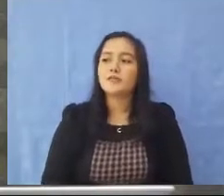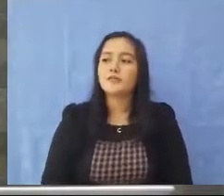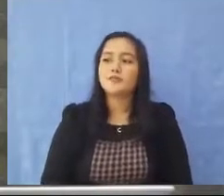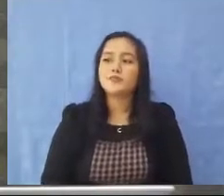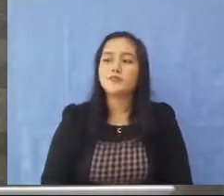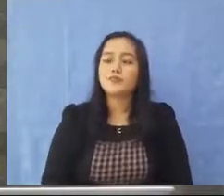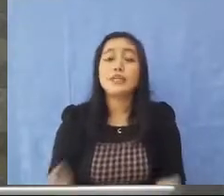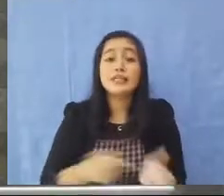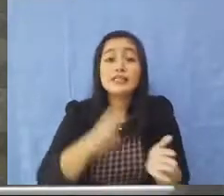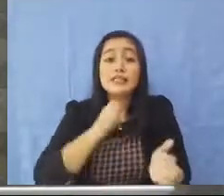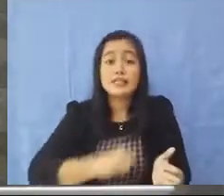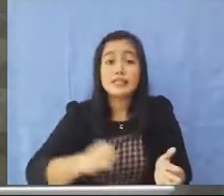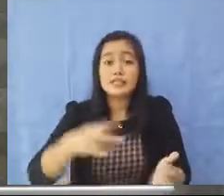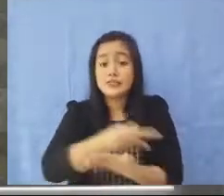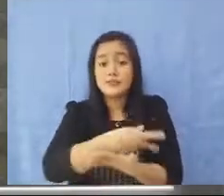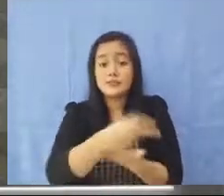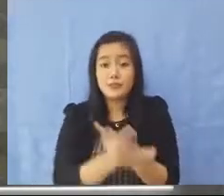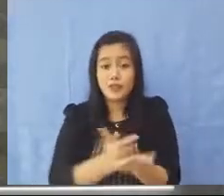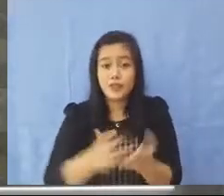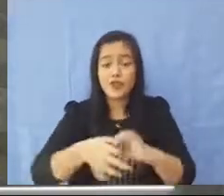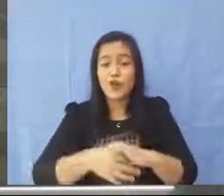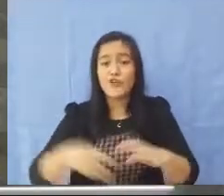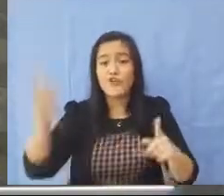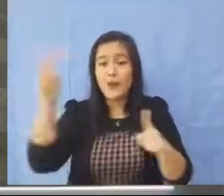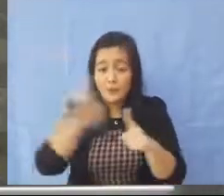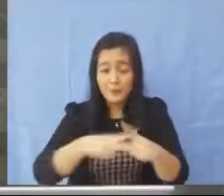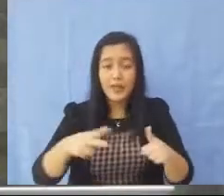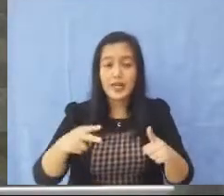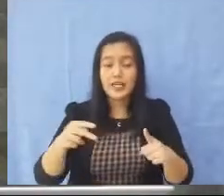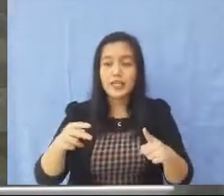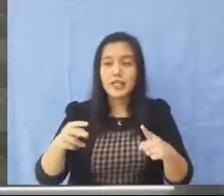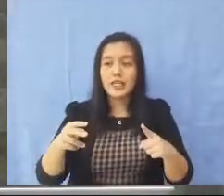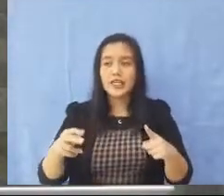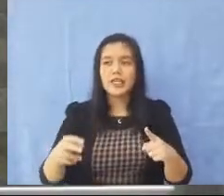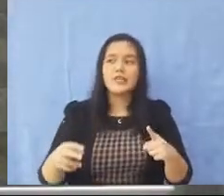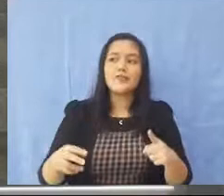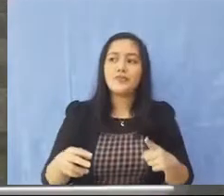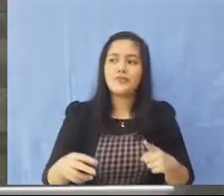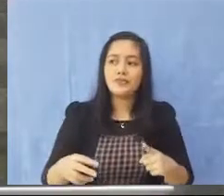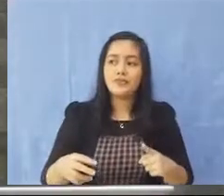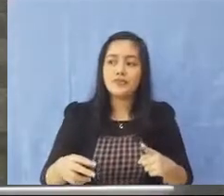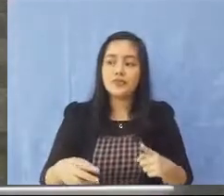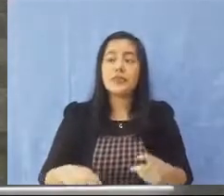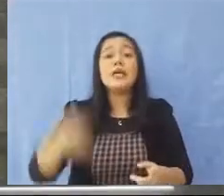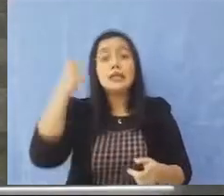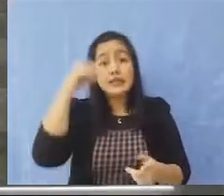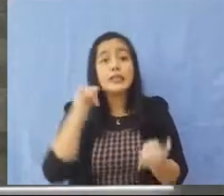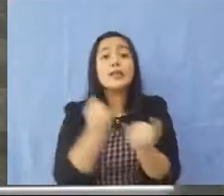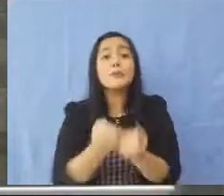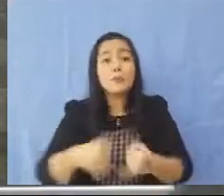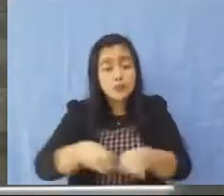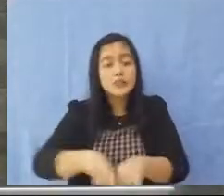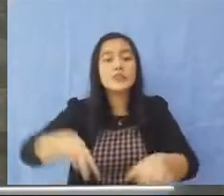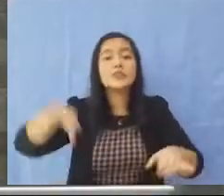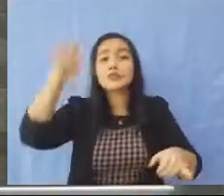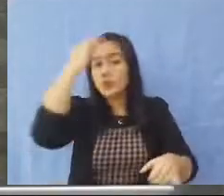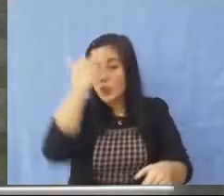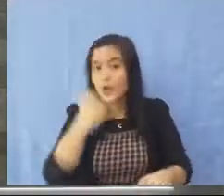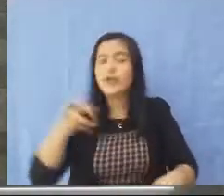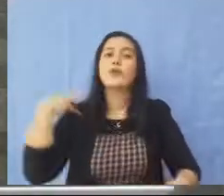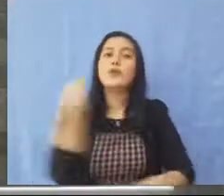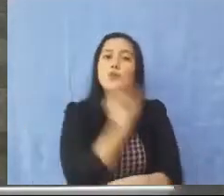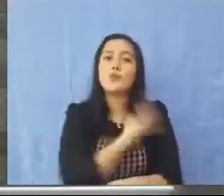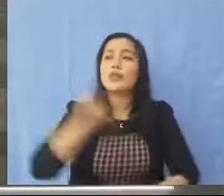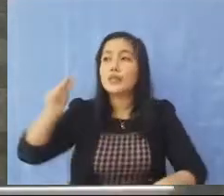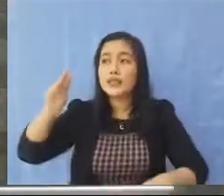mainly information po tayo sa Sunday school eh. Kaya ko lang po ito napapahapyawan, the importance why we have to